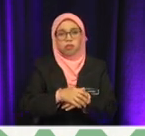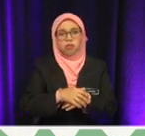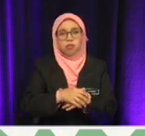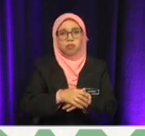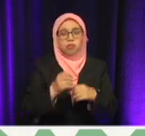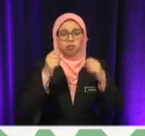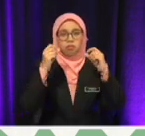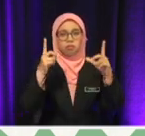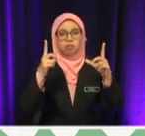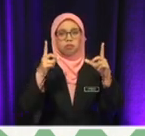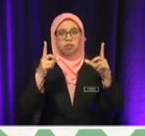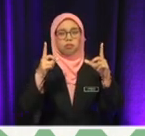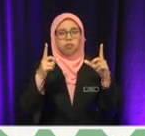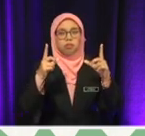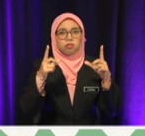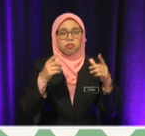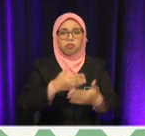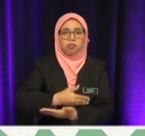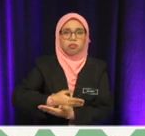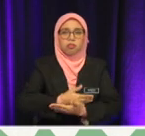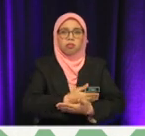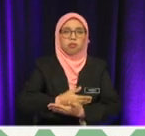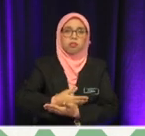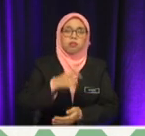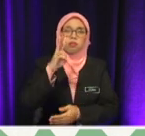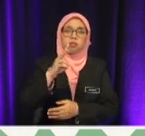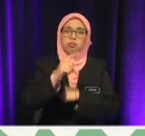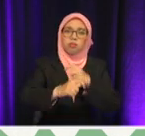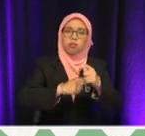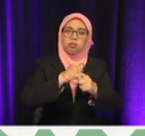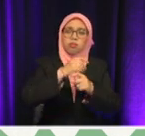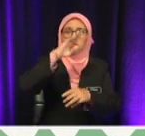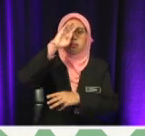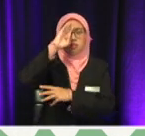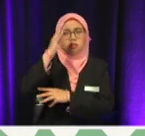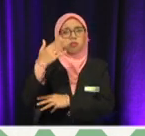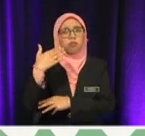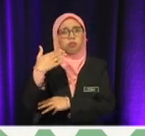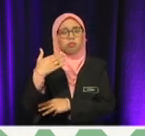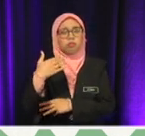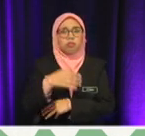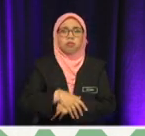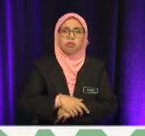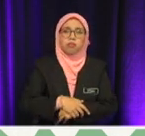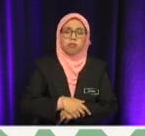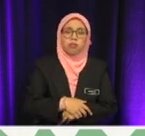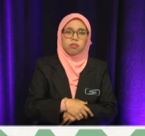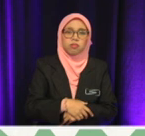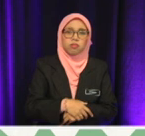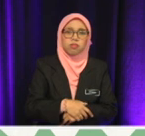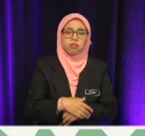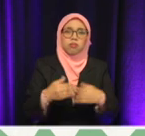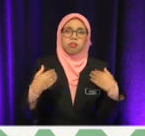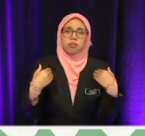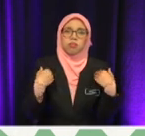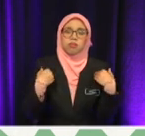menyedari anak bongsunya berusia 2 tahun mula demam panas. Okey, selain terdapat ruam lepuh pada bahagian mulut, tangan